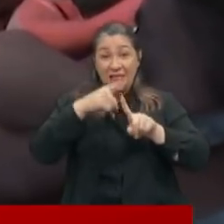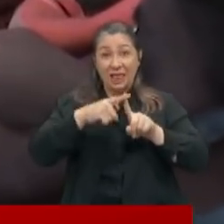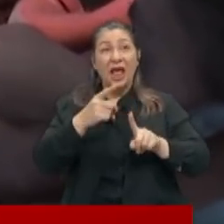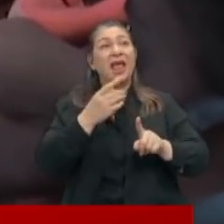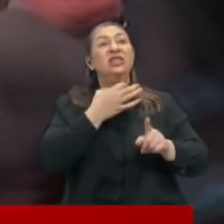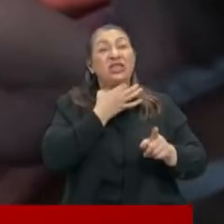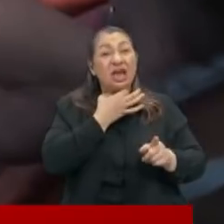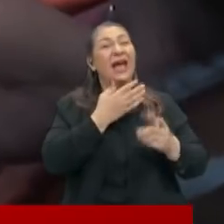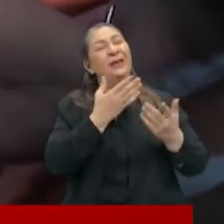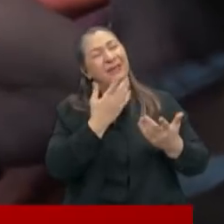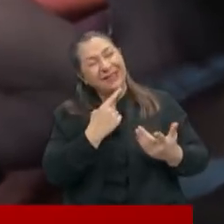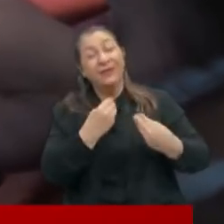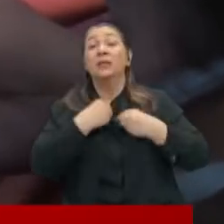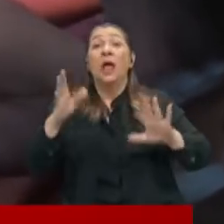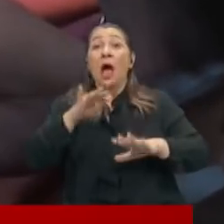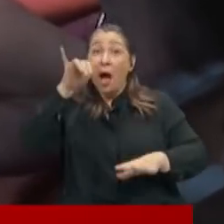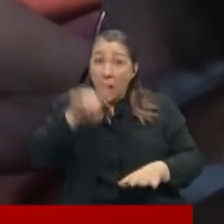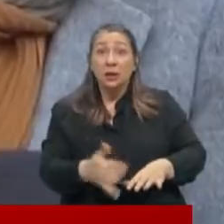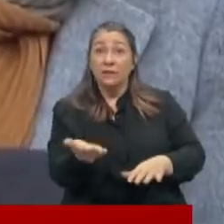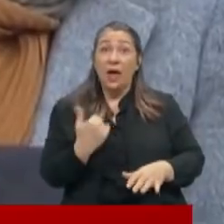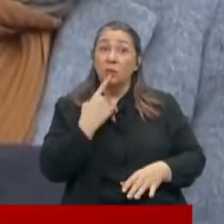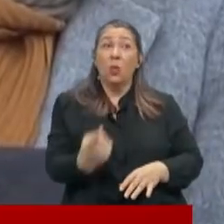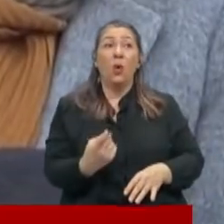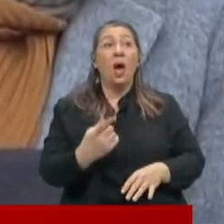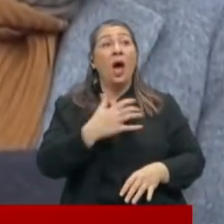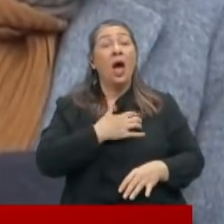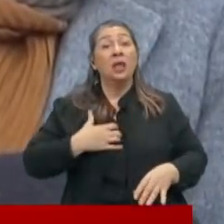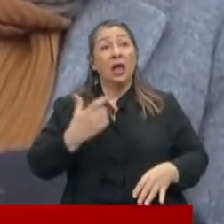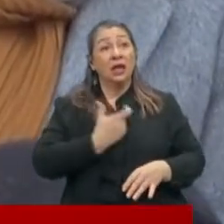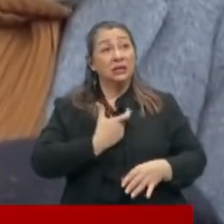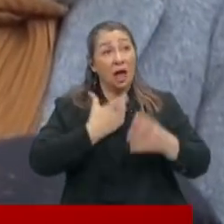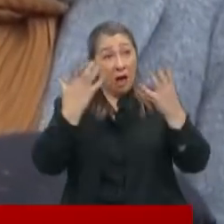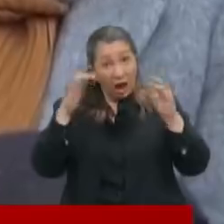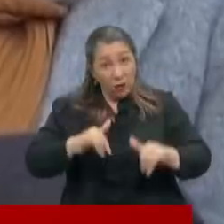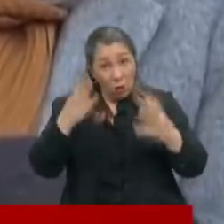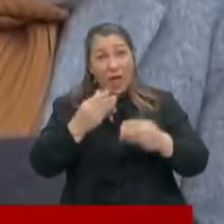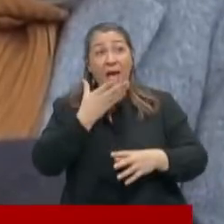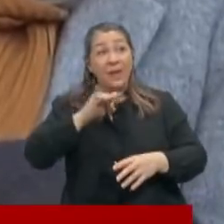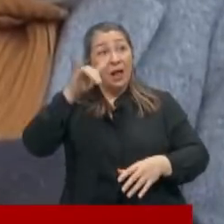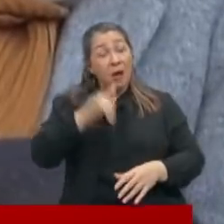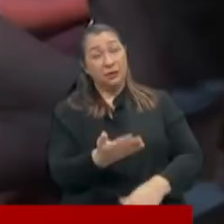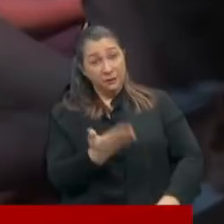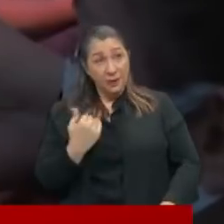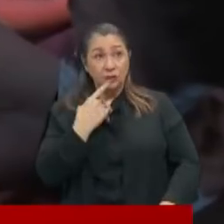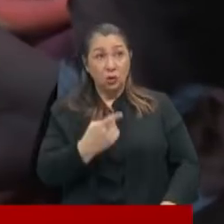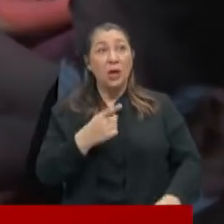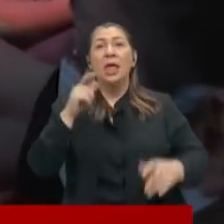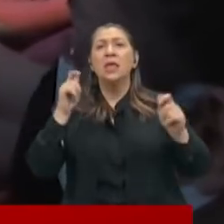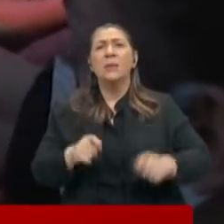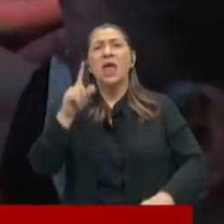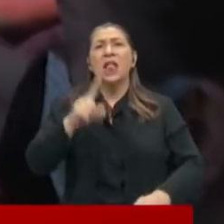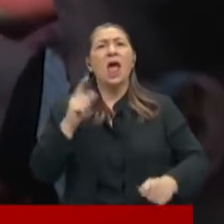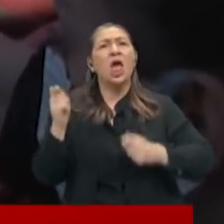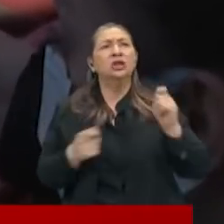lütuf istemiyor, EYT'liler hakkını istiyor. Anayasal hakkı olan emeklilik hakkını istiyor. Yapacağımız